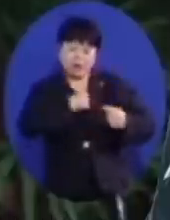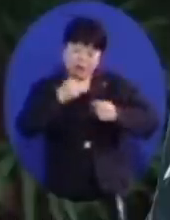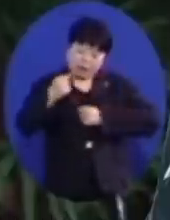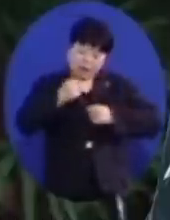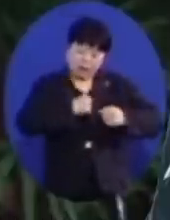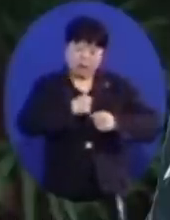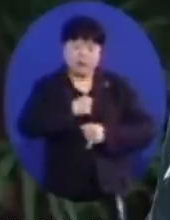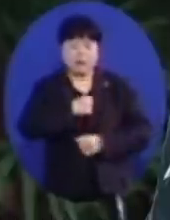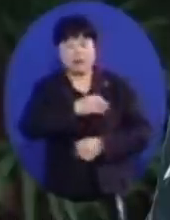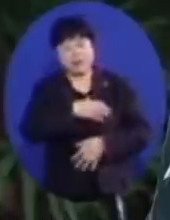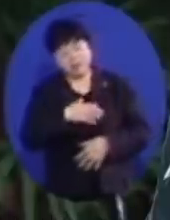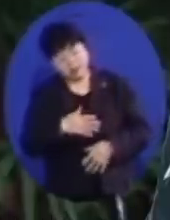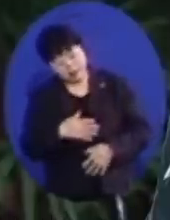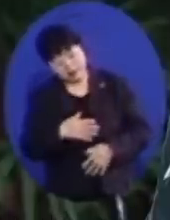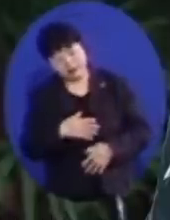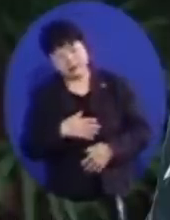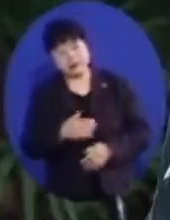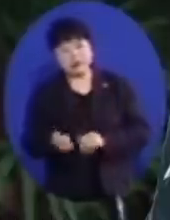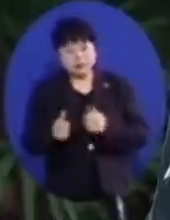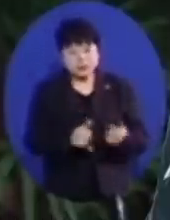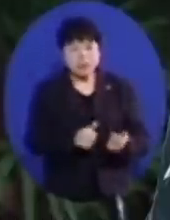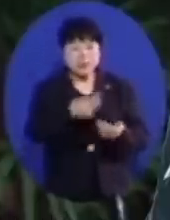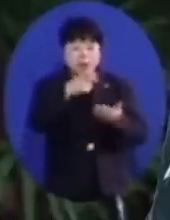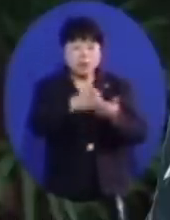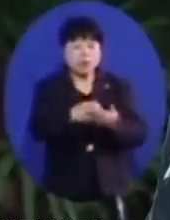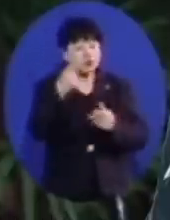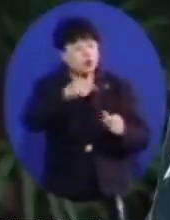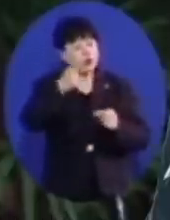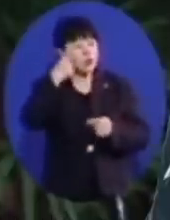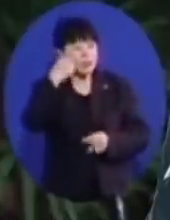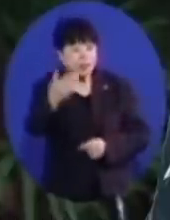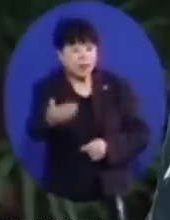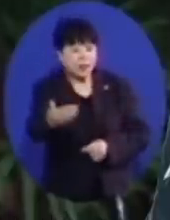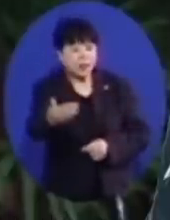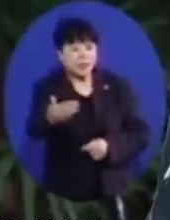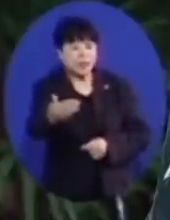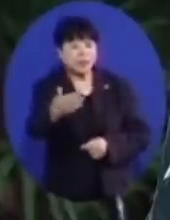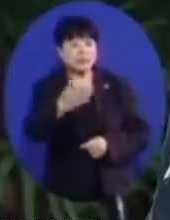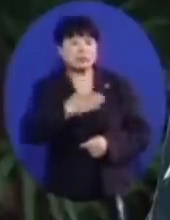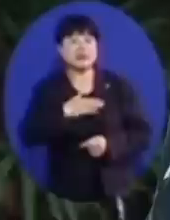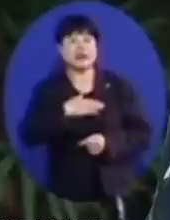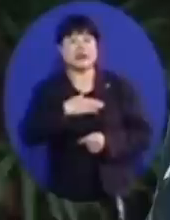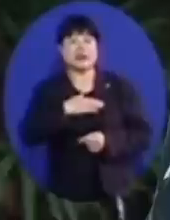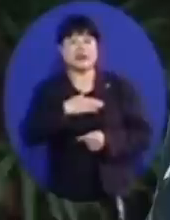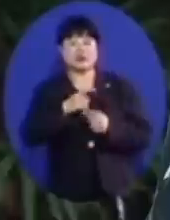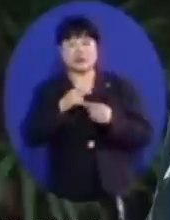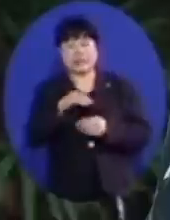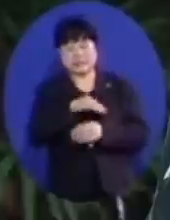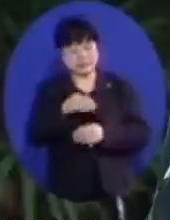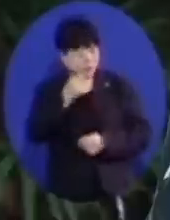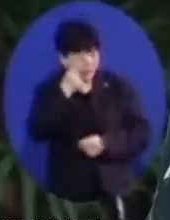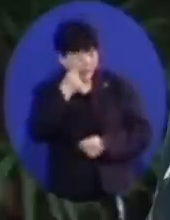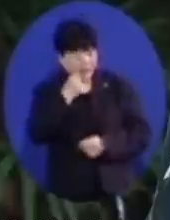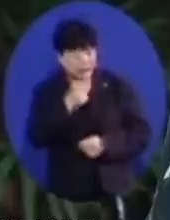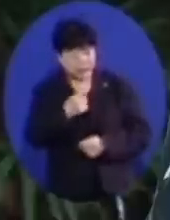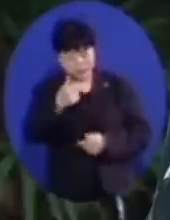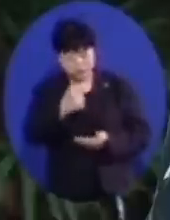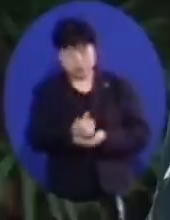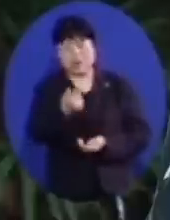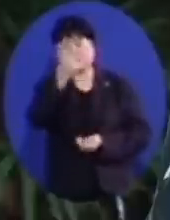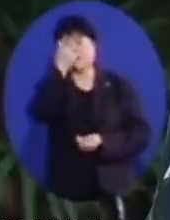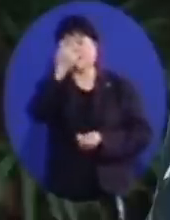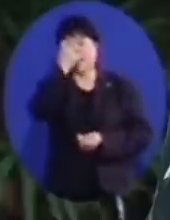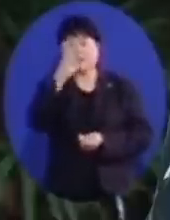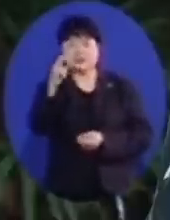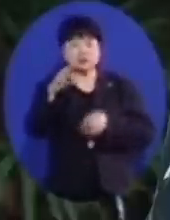오라나는 홍고한 사람이로다이 사망의 몸에서 누가 나를 건져 같은 사람이 무슨 교회 가겠니 교회